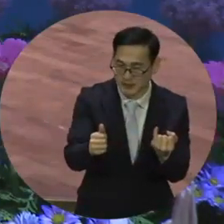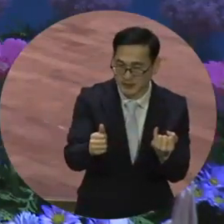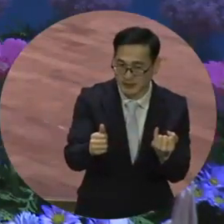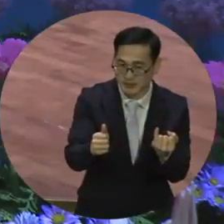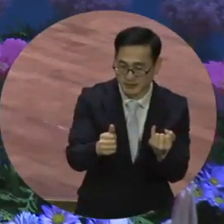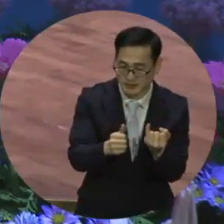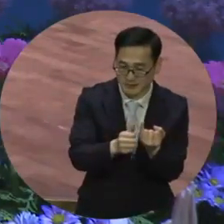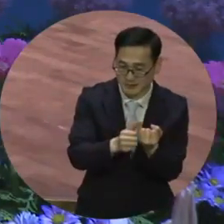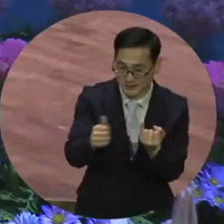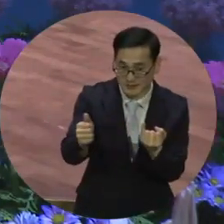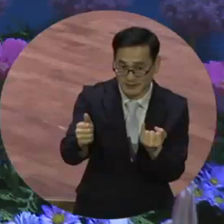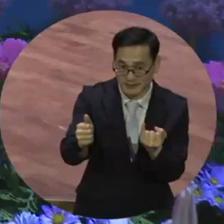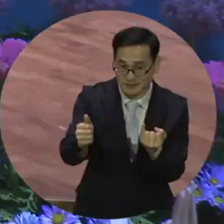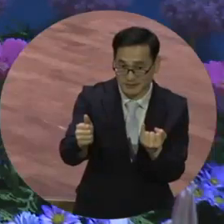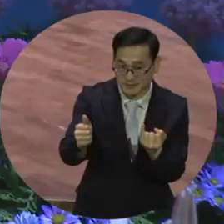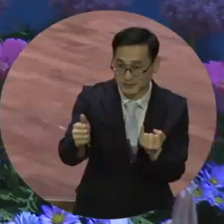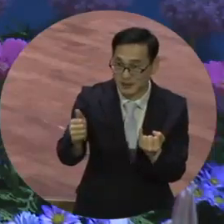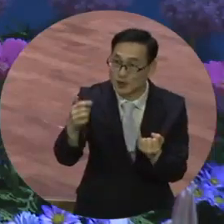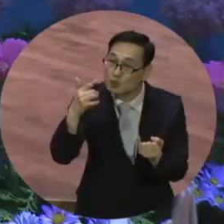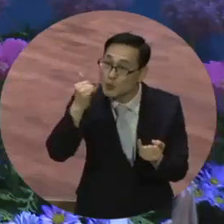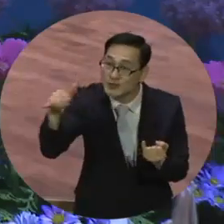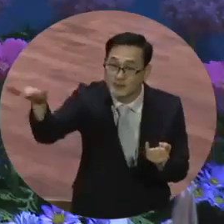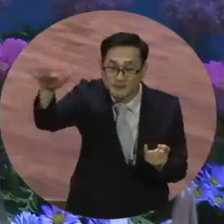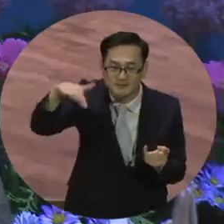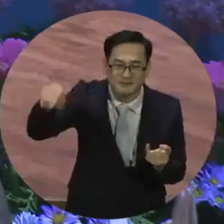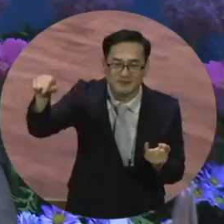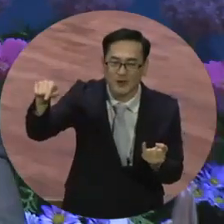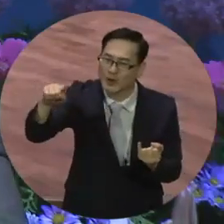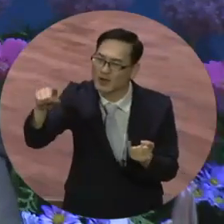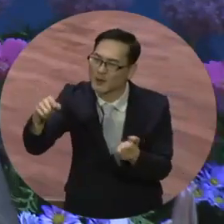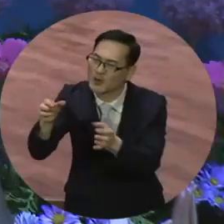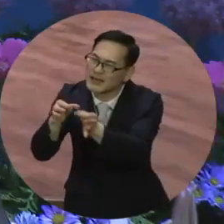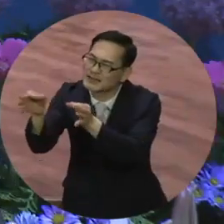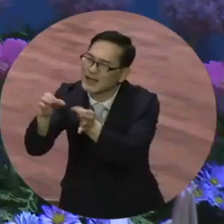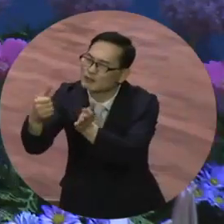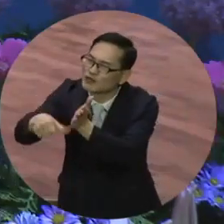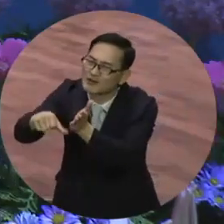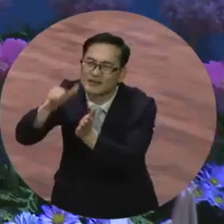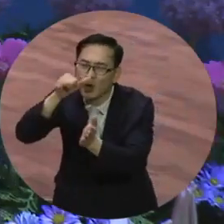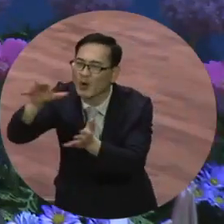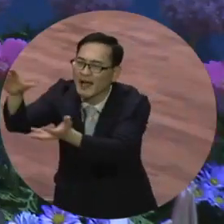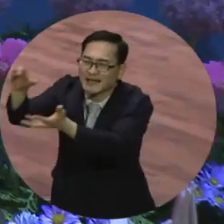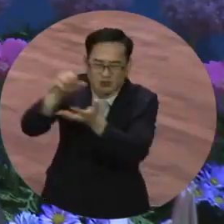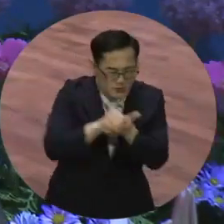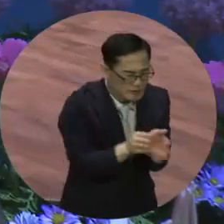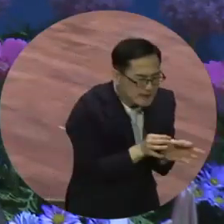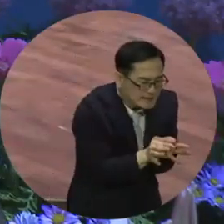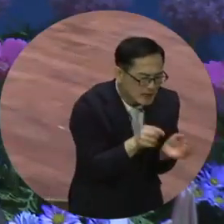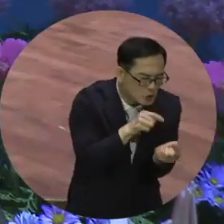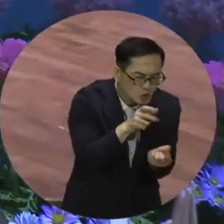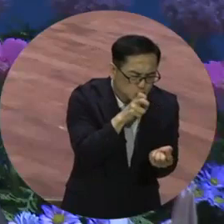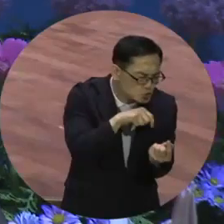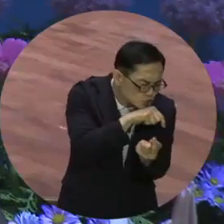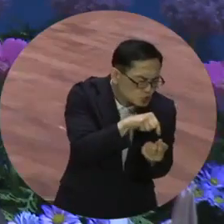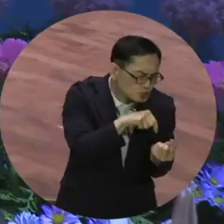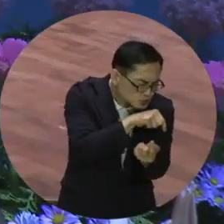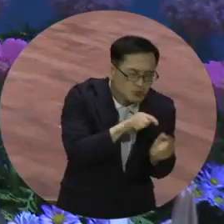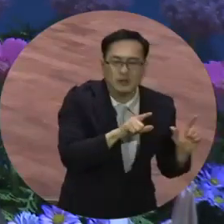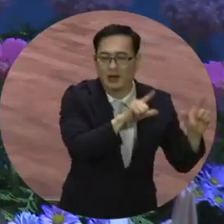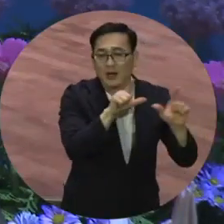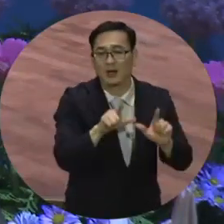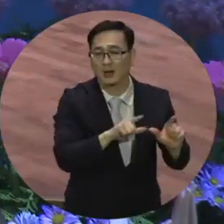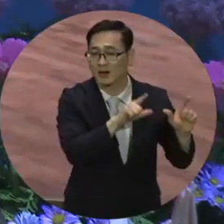떼와가지고 장사하면서 겨우겨우 자식과 공부시키면 먹고 사는 겨우겨우 하루하루